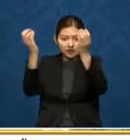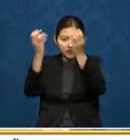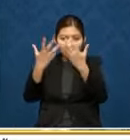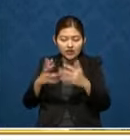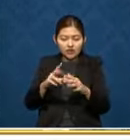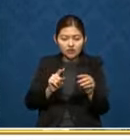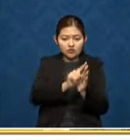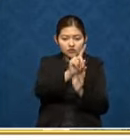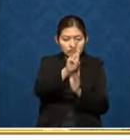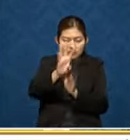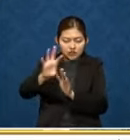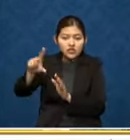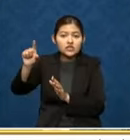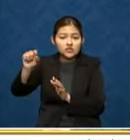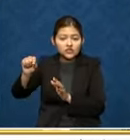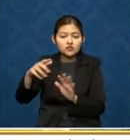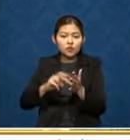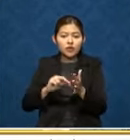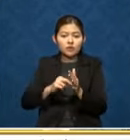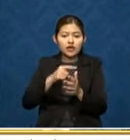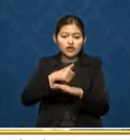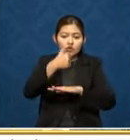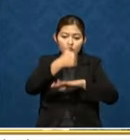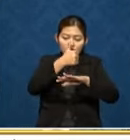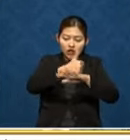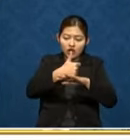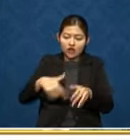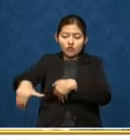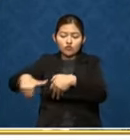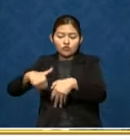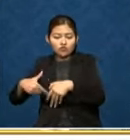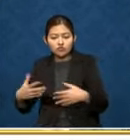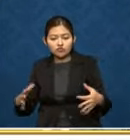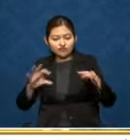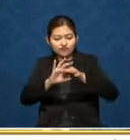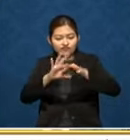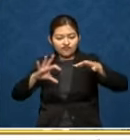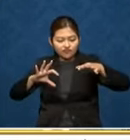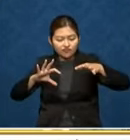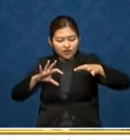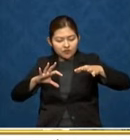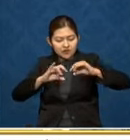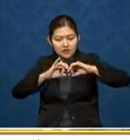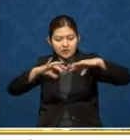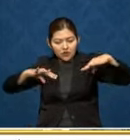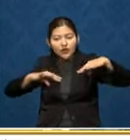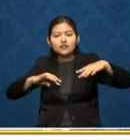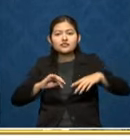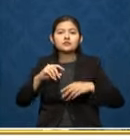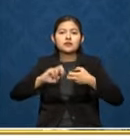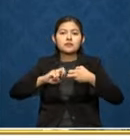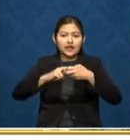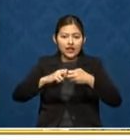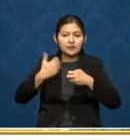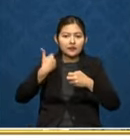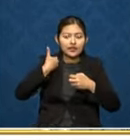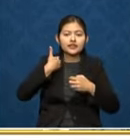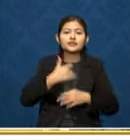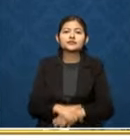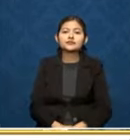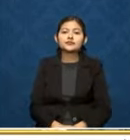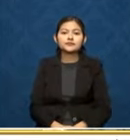ปกติของคนชั้นปกครองกับคนใต้ปกครองคือประชาชนครับ